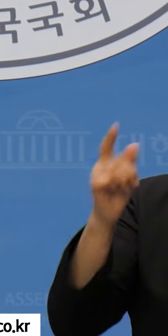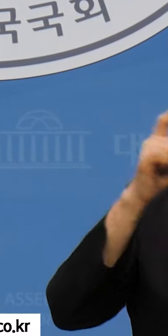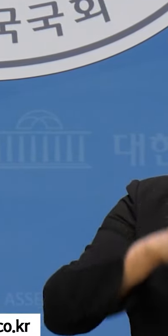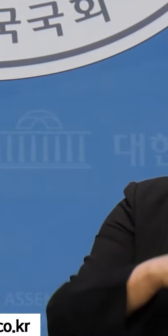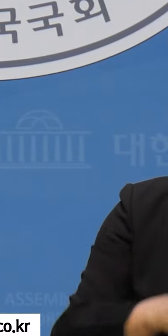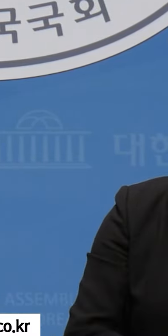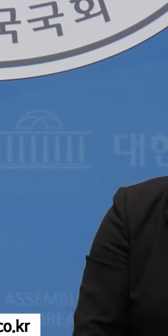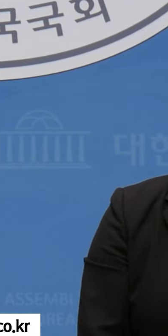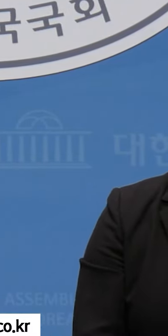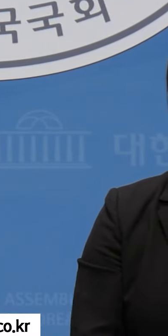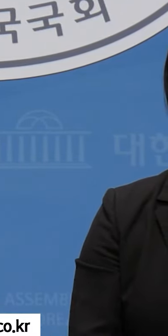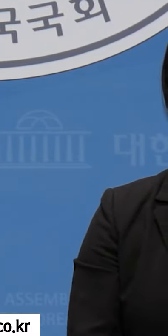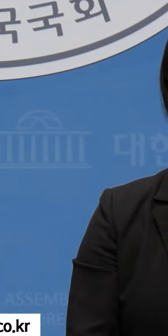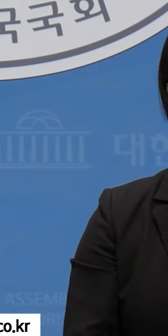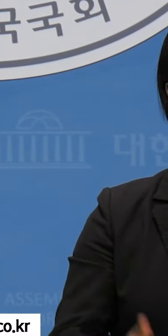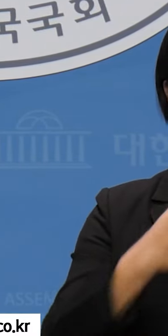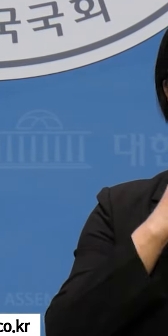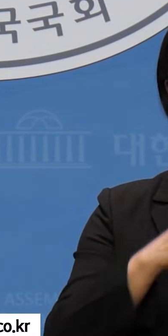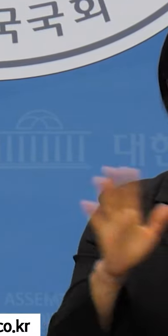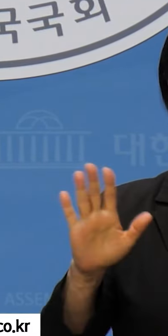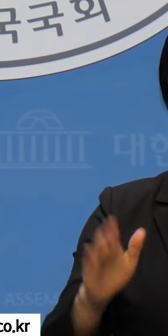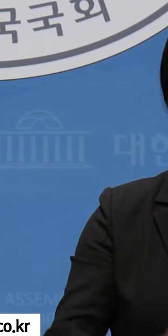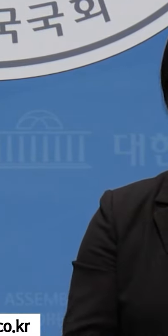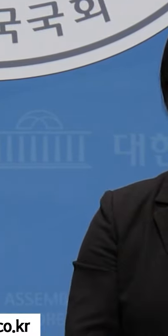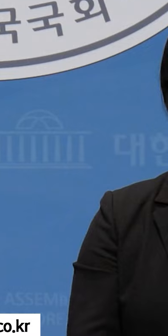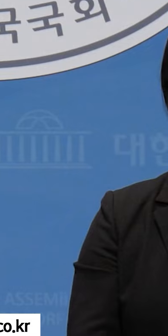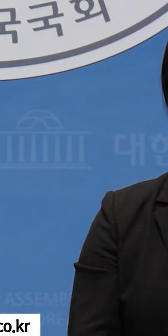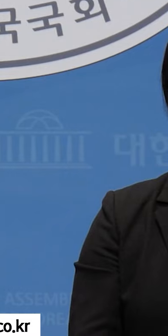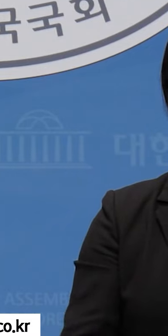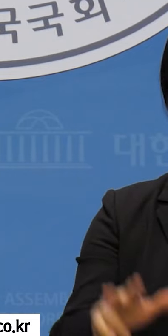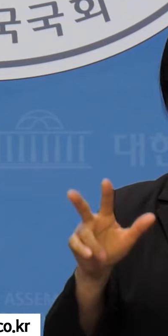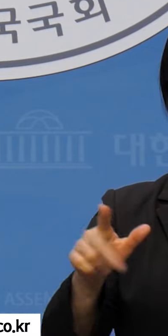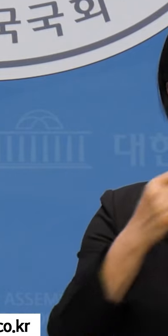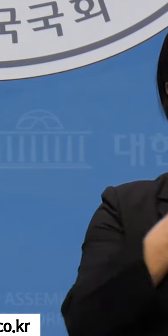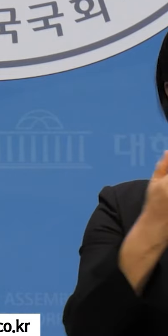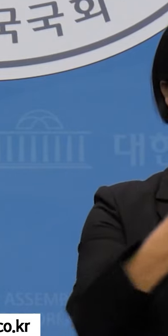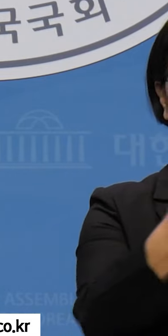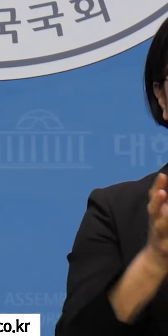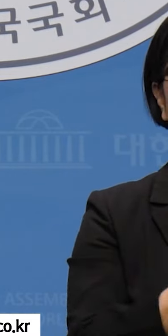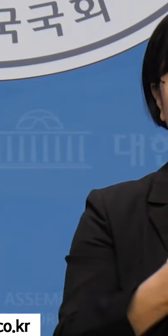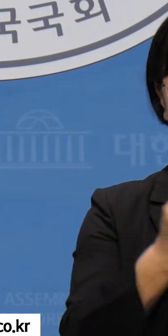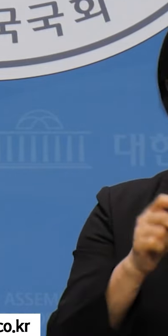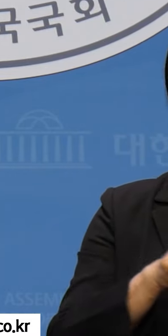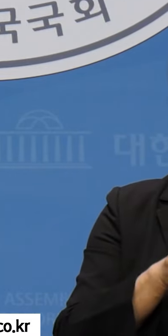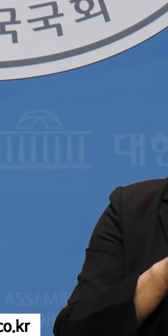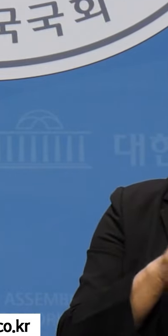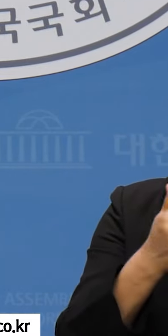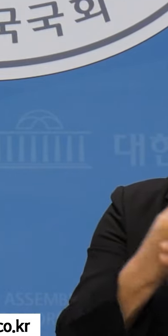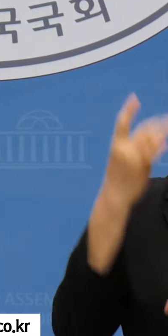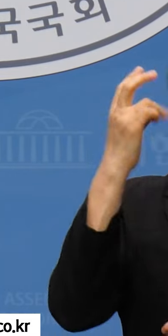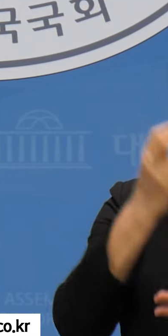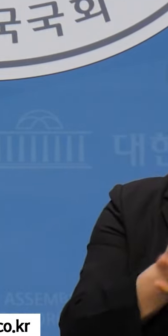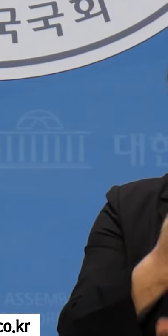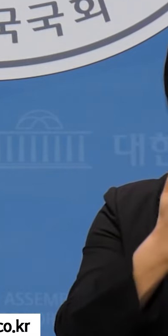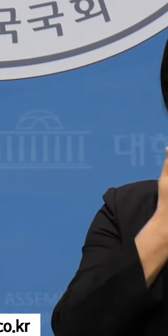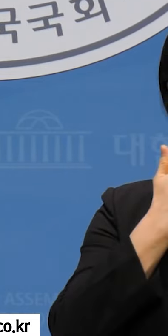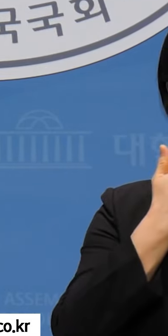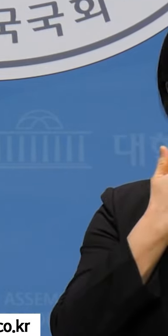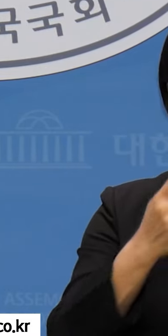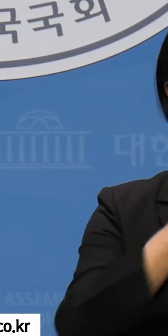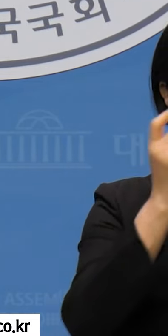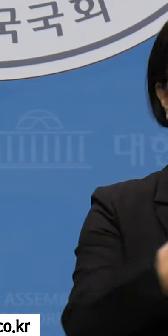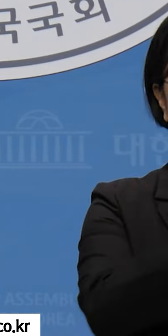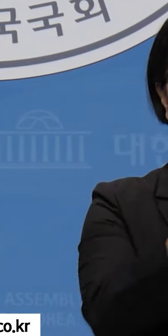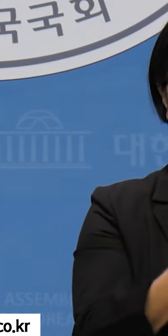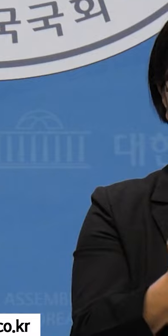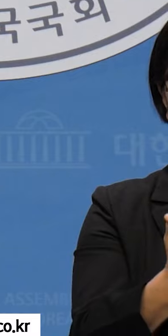목표였습니다. 저만 그런 게 아닙니다. 지금 민주당의 많은 후보들이 원칙 없는 사당화를